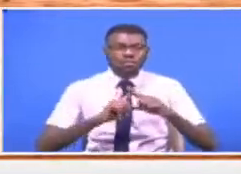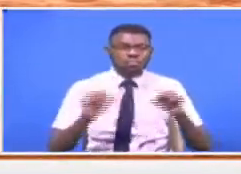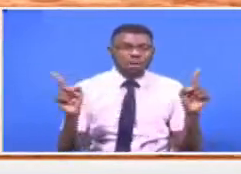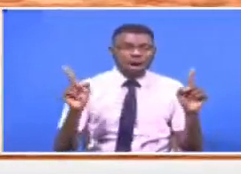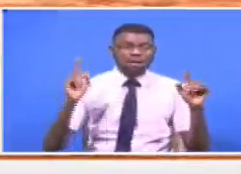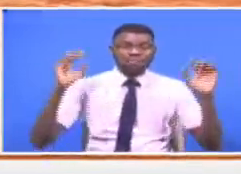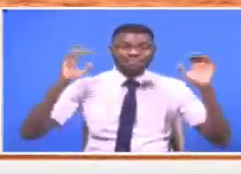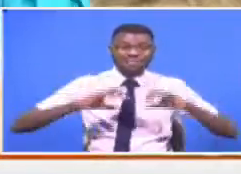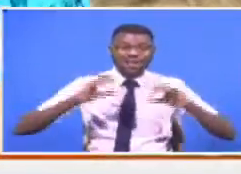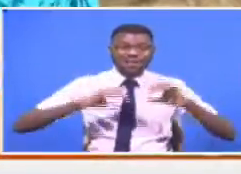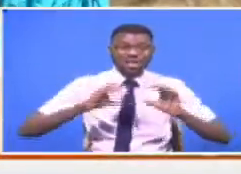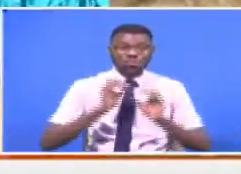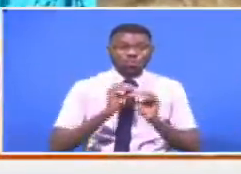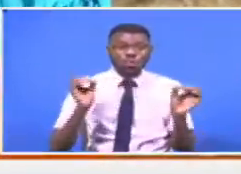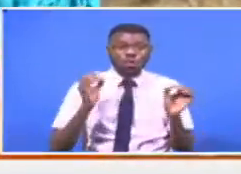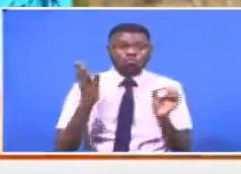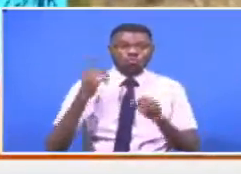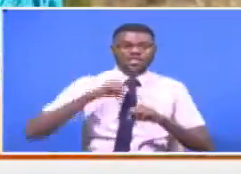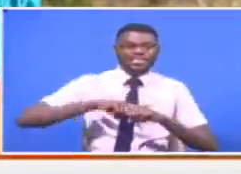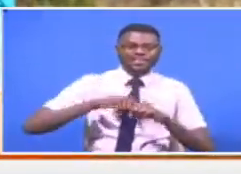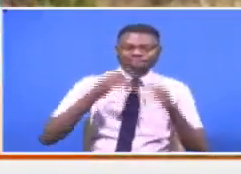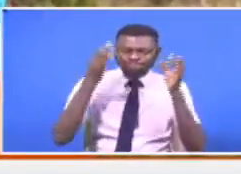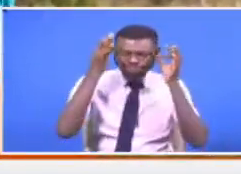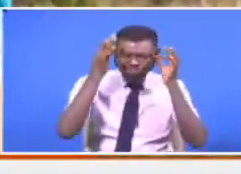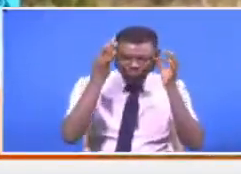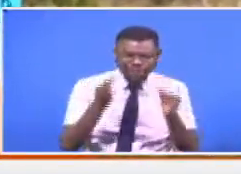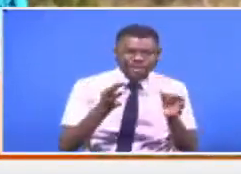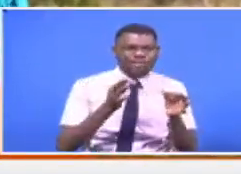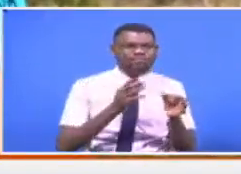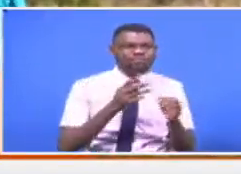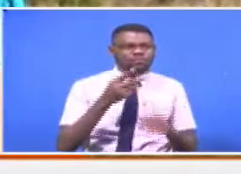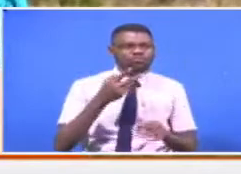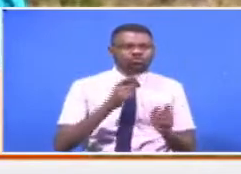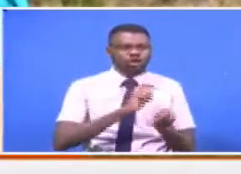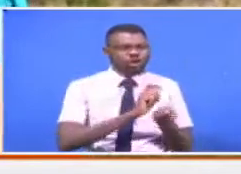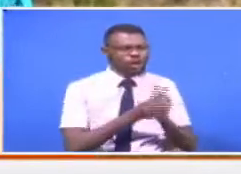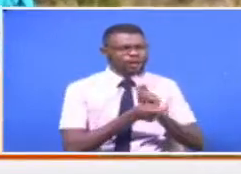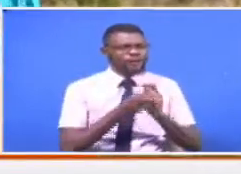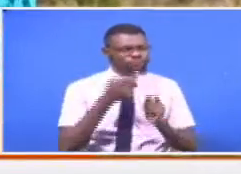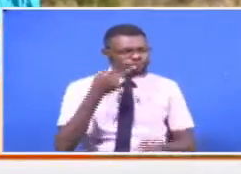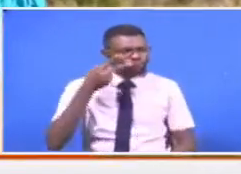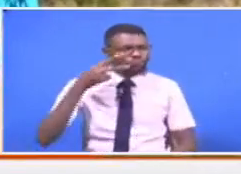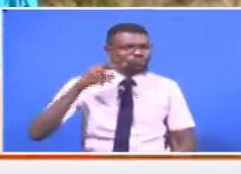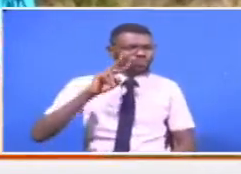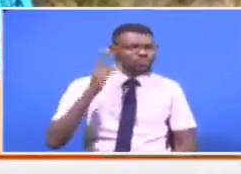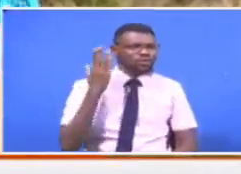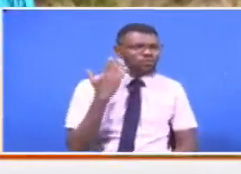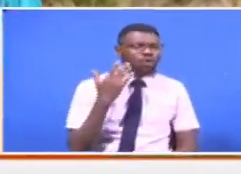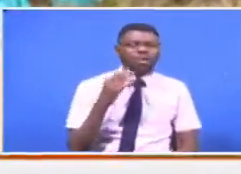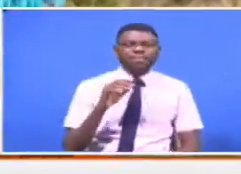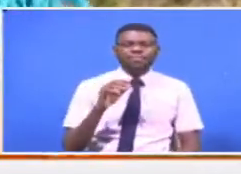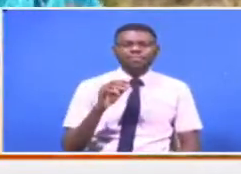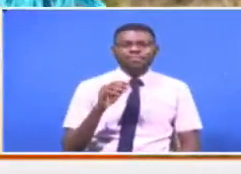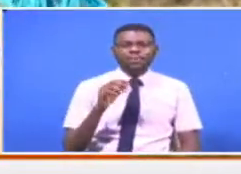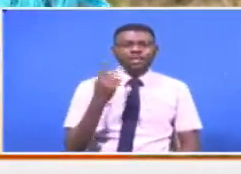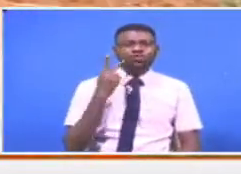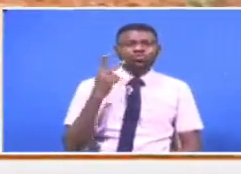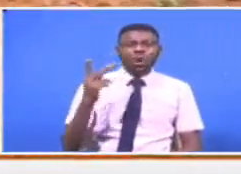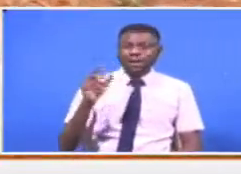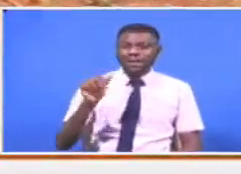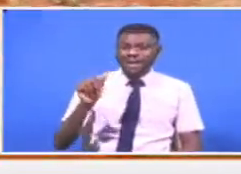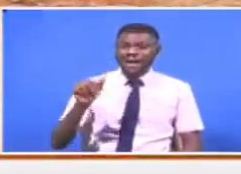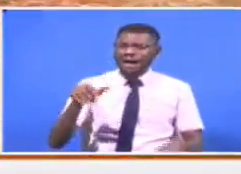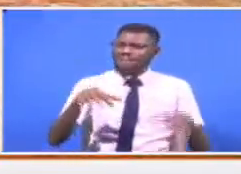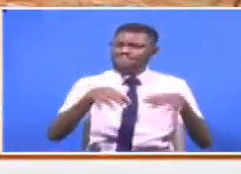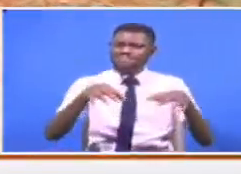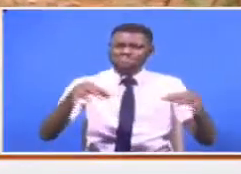failure for four seasons kwa wangu kilikuwa kinaenda kikivunja moyo lakini tulikuwa tunapanda ata eka kumna mbili saingini ata kumna